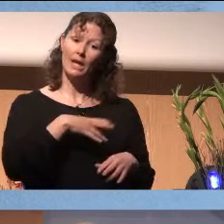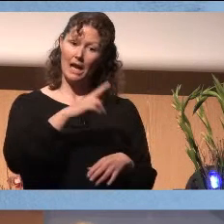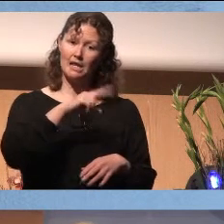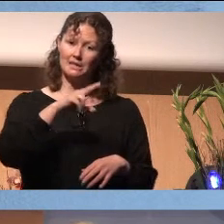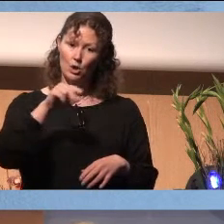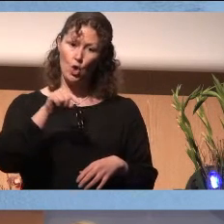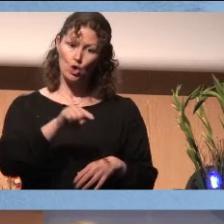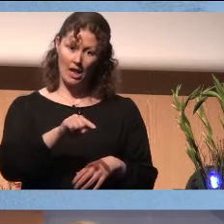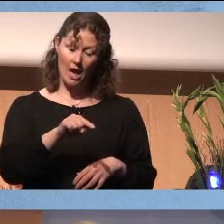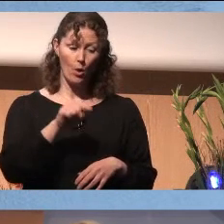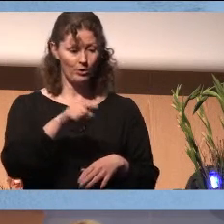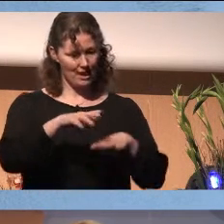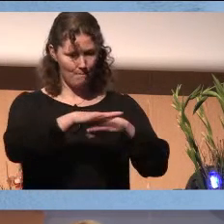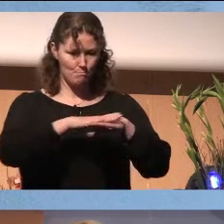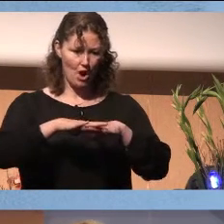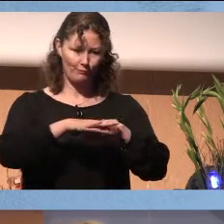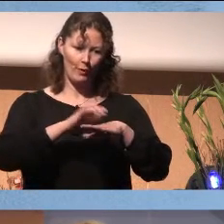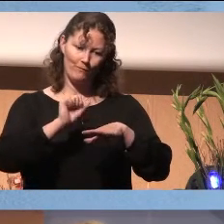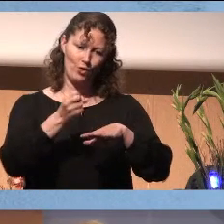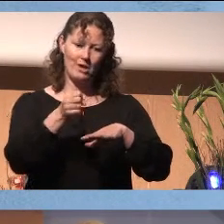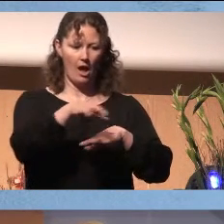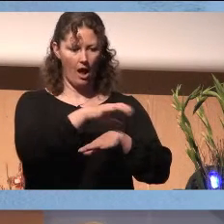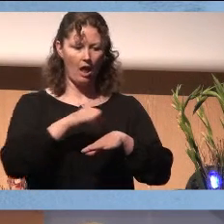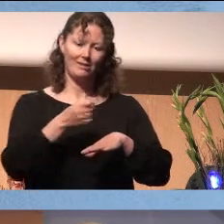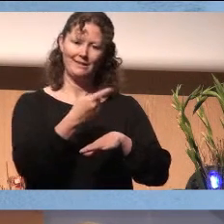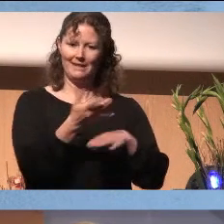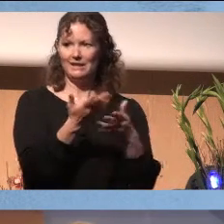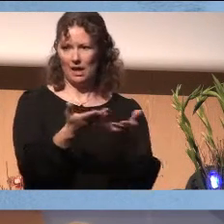det i grunn plattformen for alle disse tjenestene.